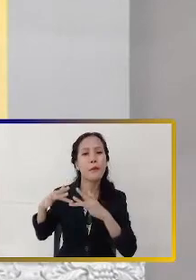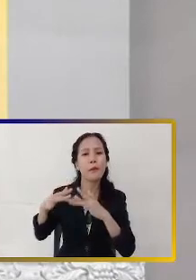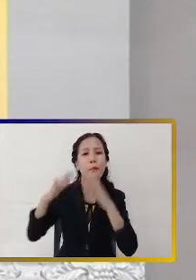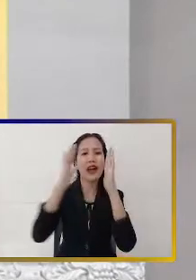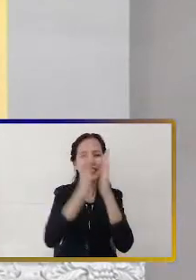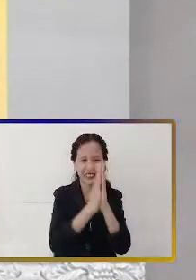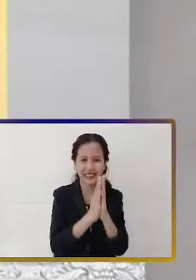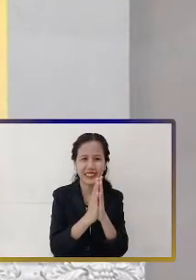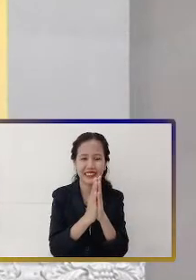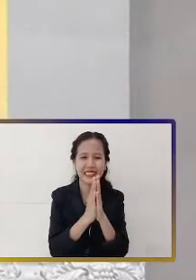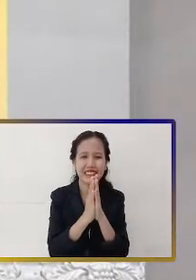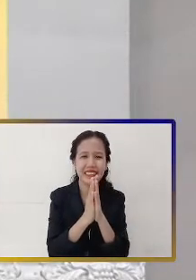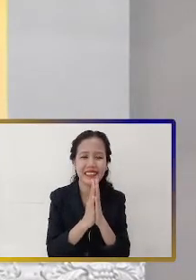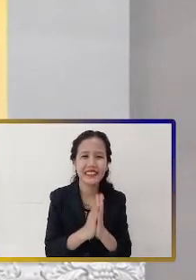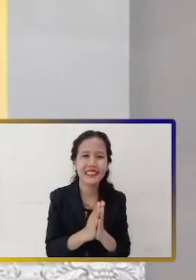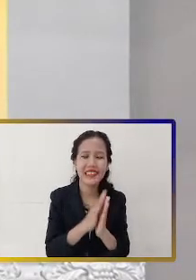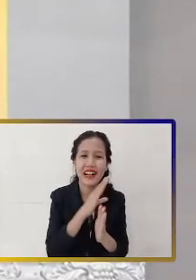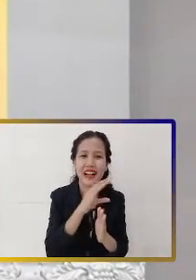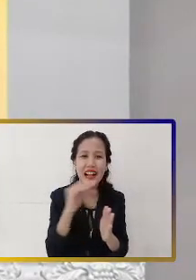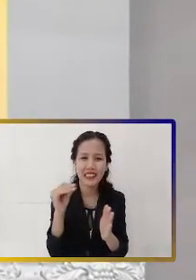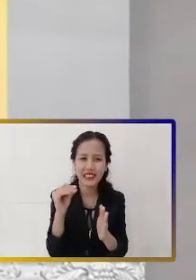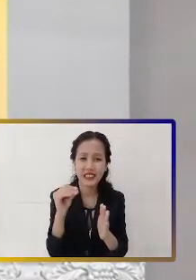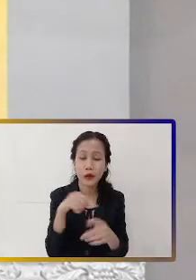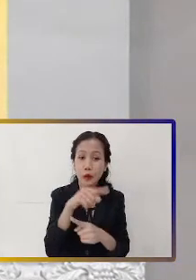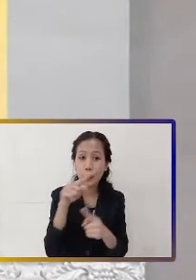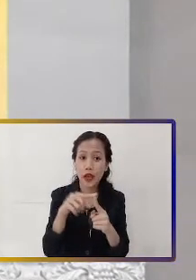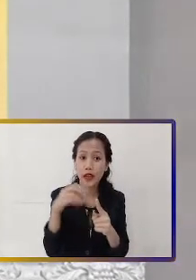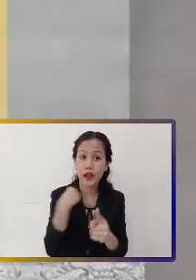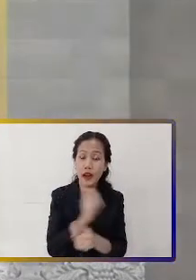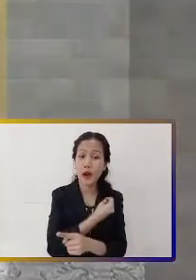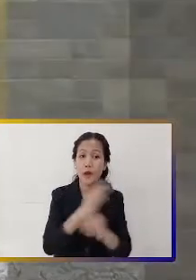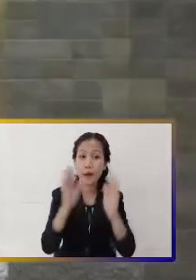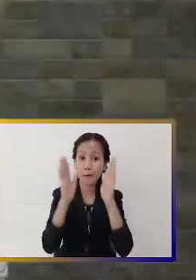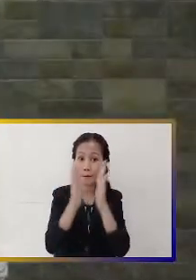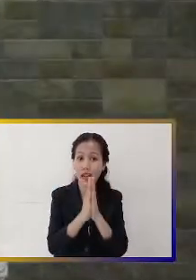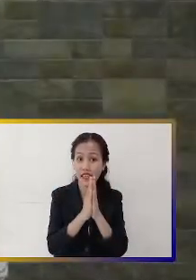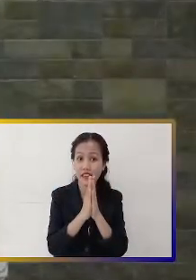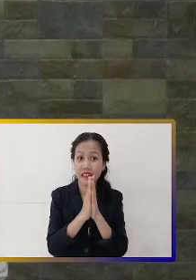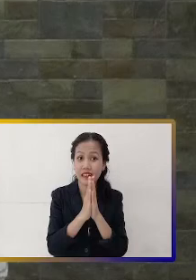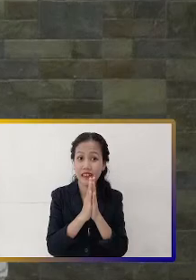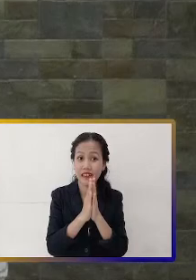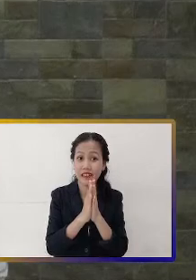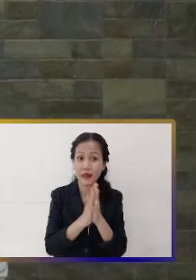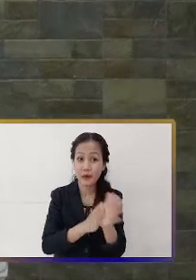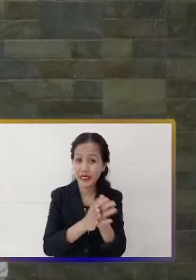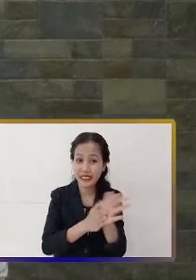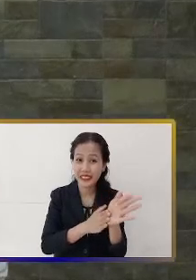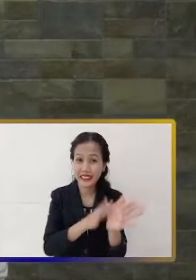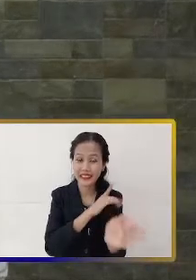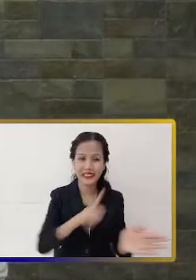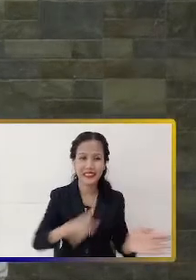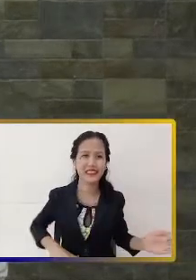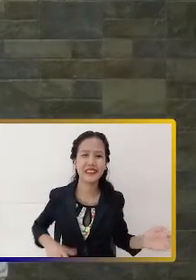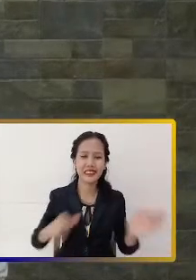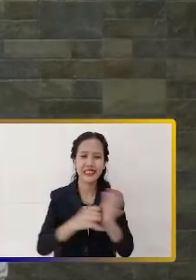when the contents of our prayer please the Lord, He will give the desire of your heart.